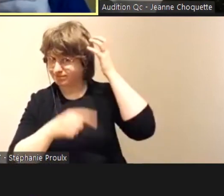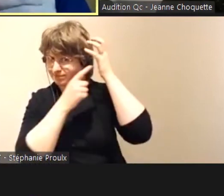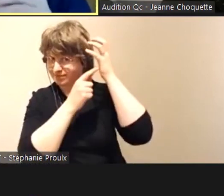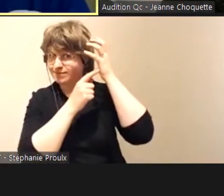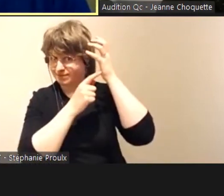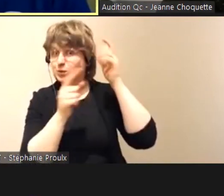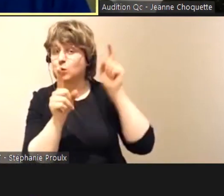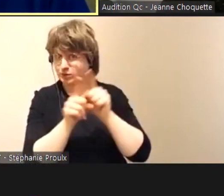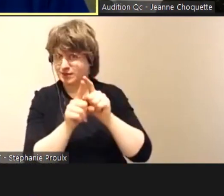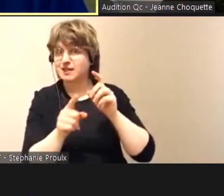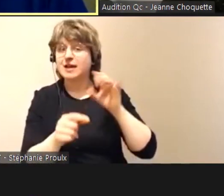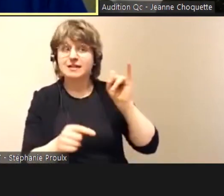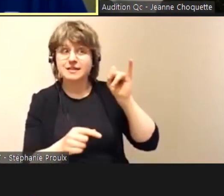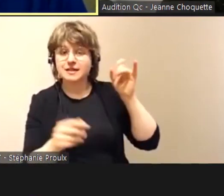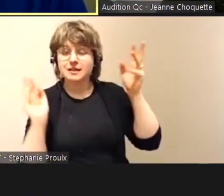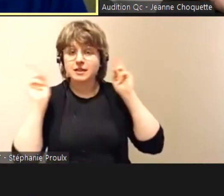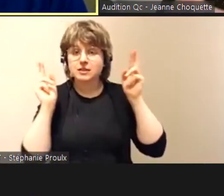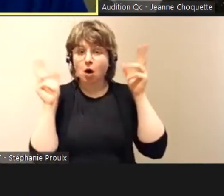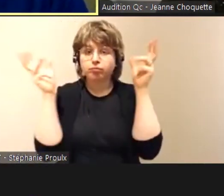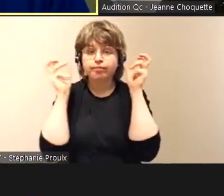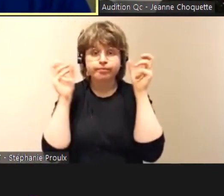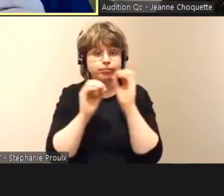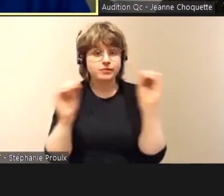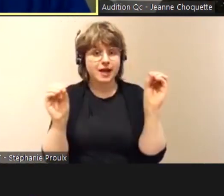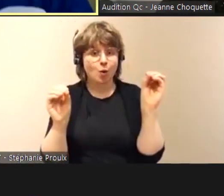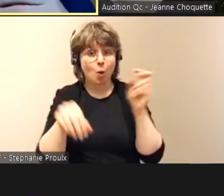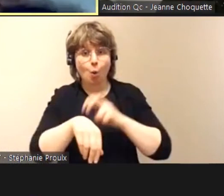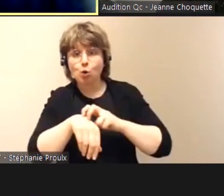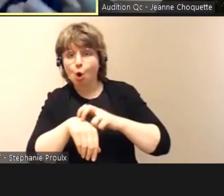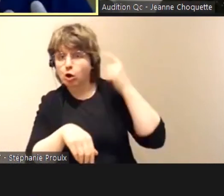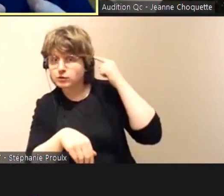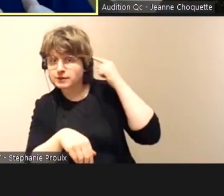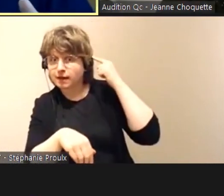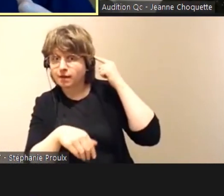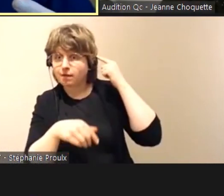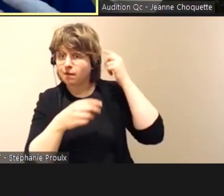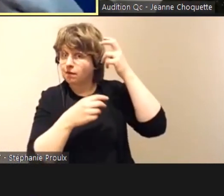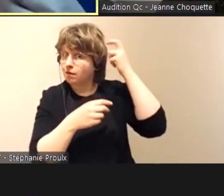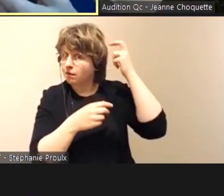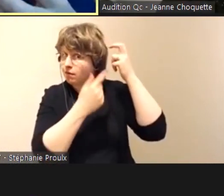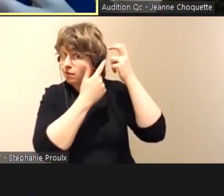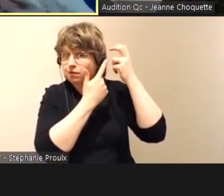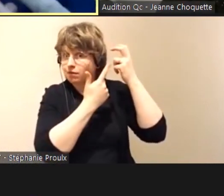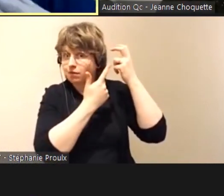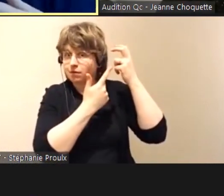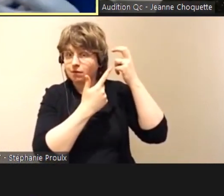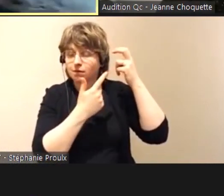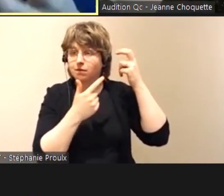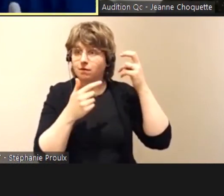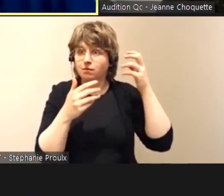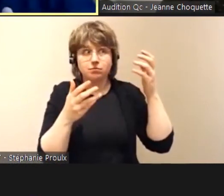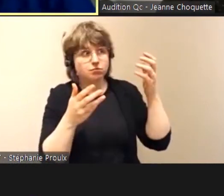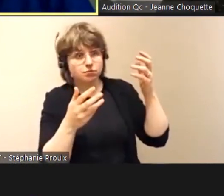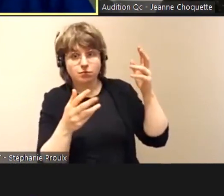aussi. Alors, si on ne stimule pas ces neurones-là, autant sur le plan de